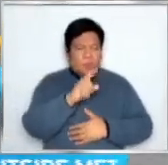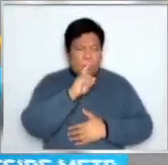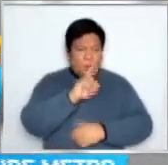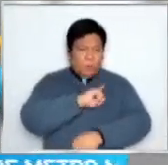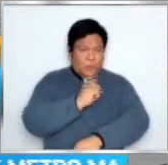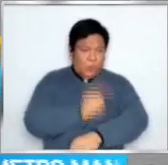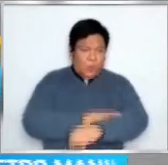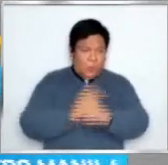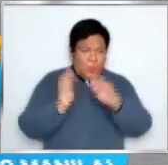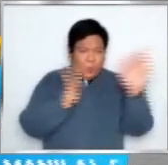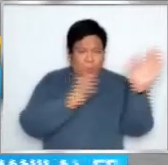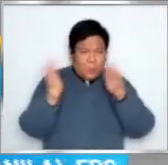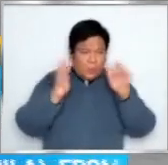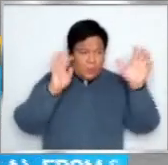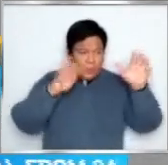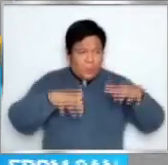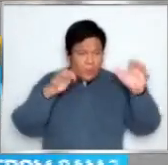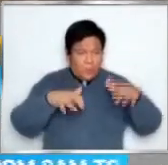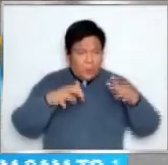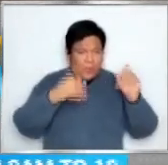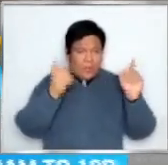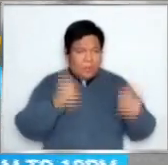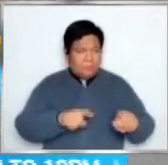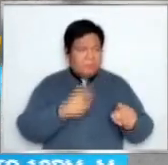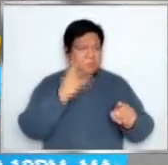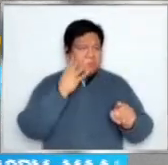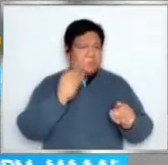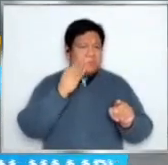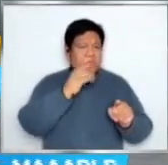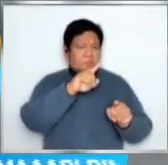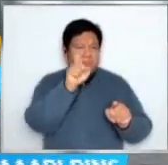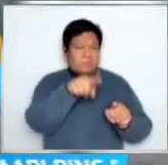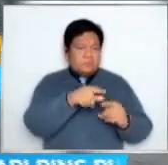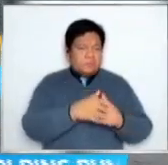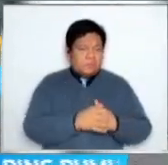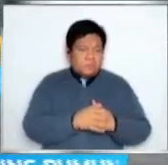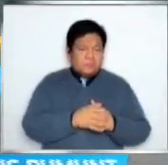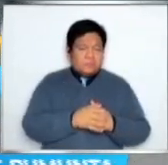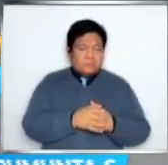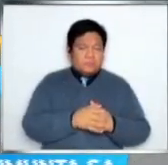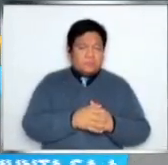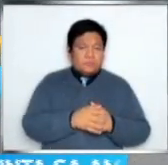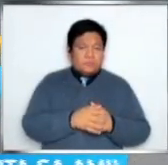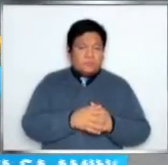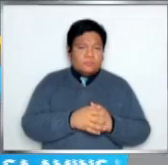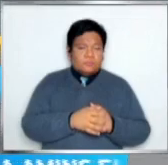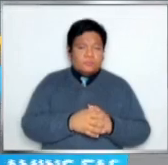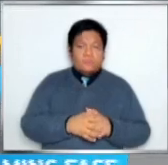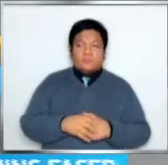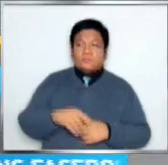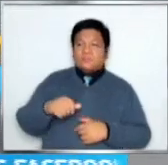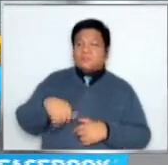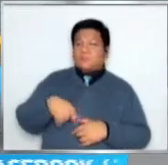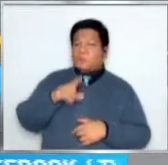Masbate pagka-landfall nitong bagyong Julina? Actually, si Rafi, yung pag-landfall ka po ng